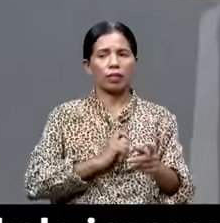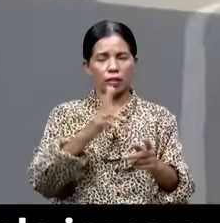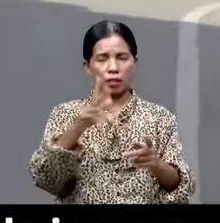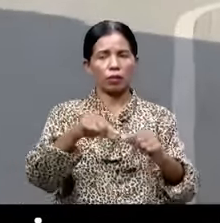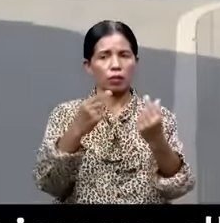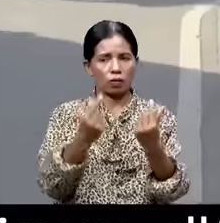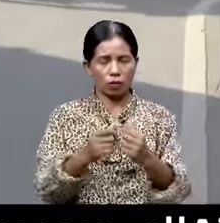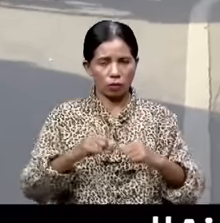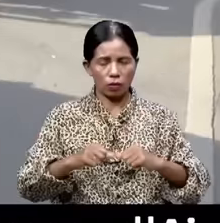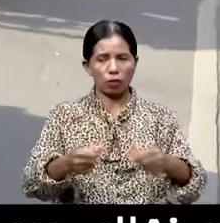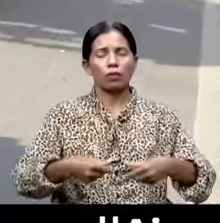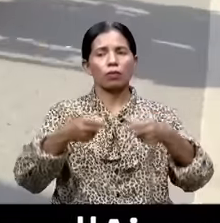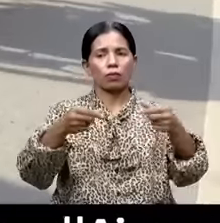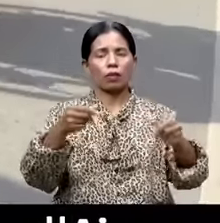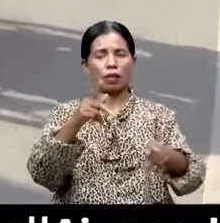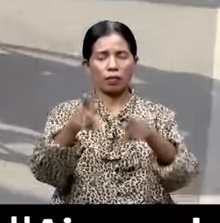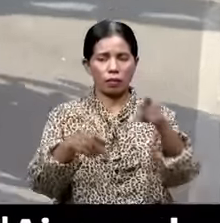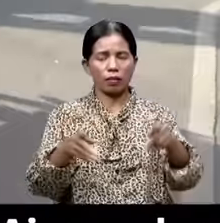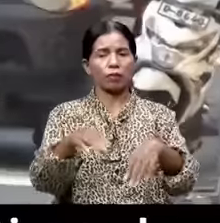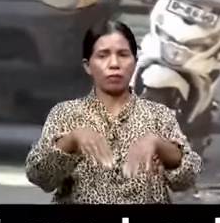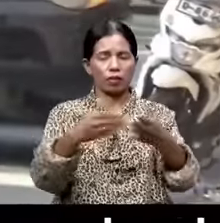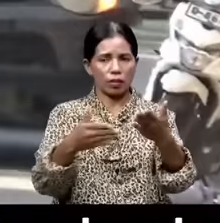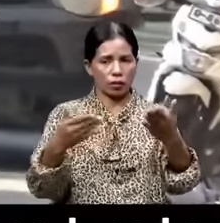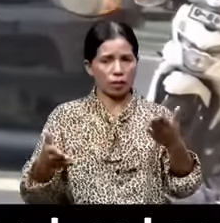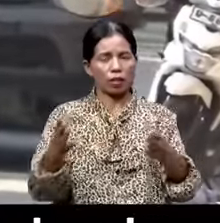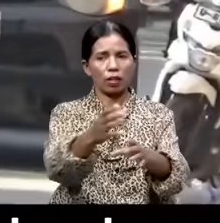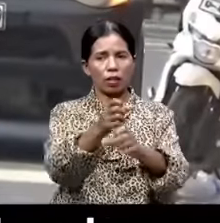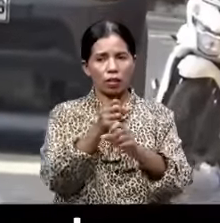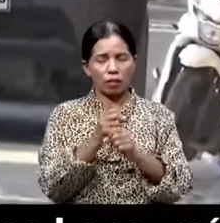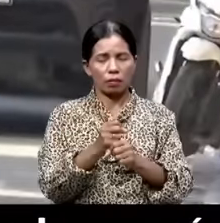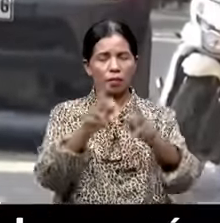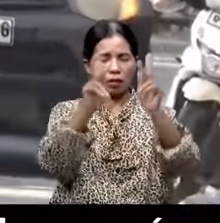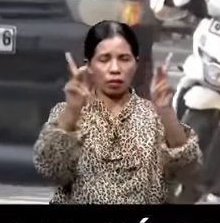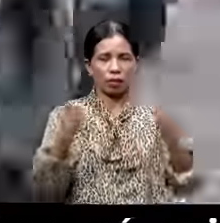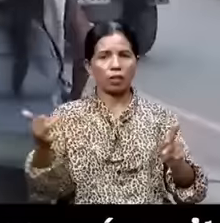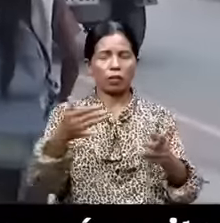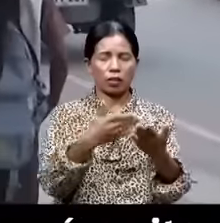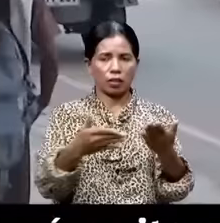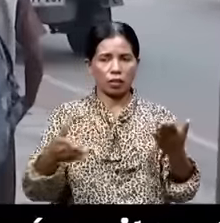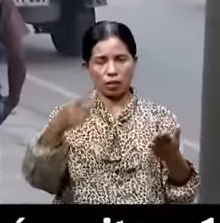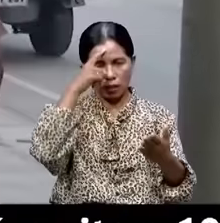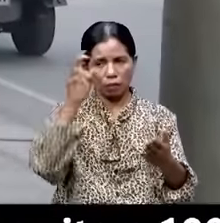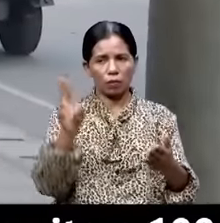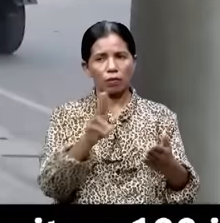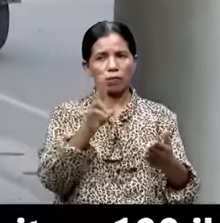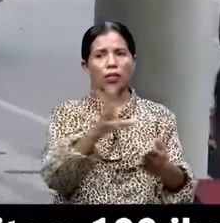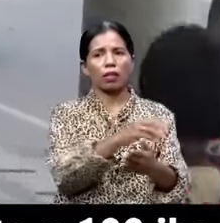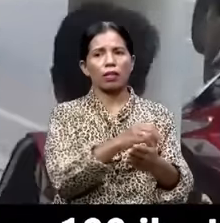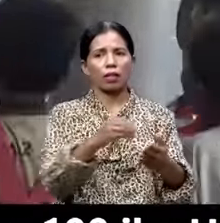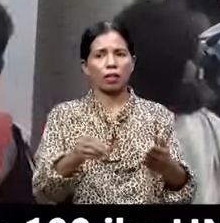ne continuo fu avisa ba negociante sirah kampung baru no hadau mos loja sineja sirah nesasan tambah okupa trotuar leten